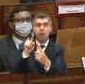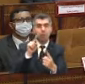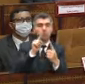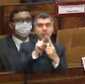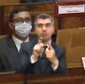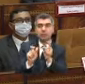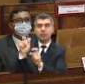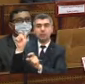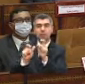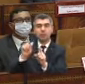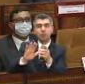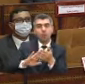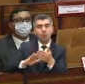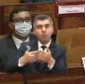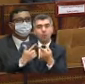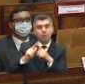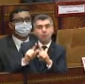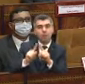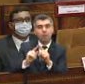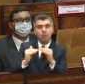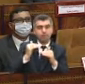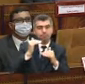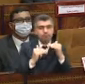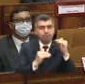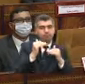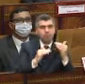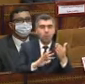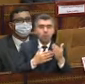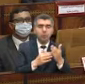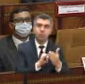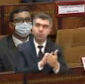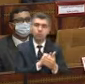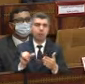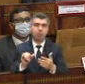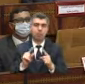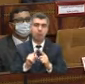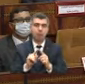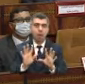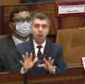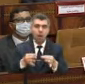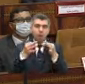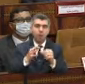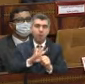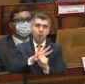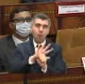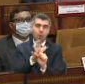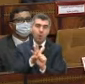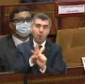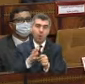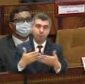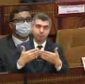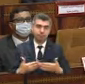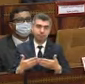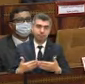عيش المواطنين وتجاوز الاختلالات والنواقص التي كشفت عنها تداعيات أزمة كورونا، نطرح عليكم السيد